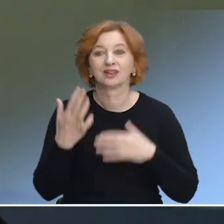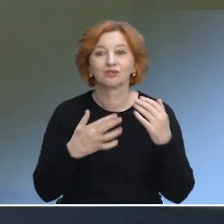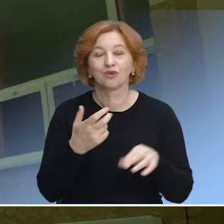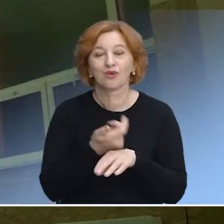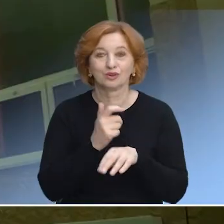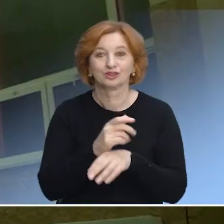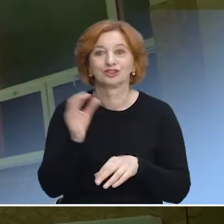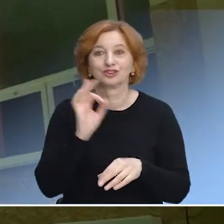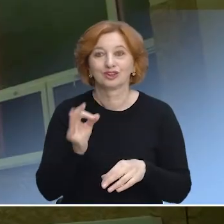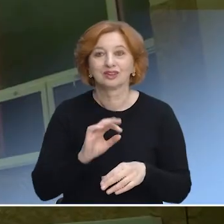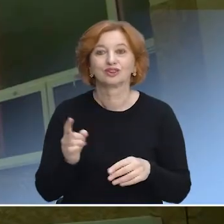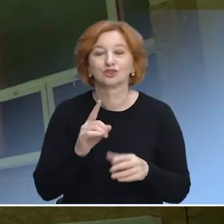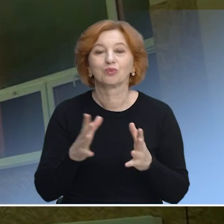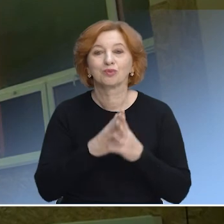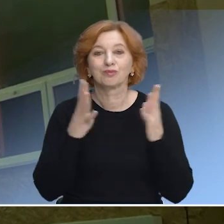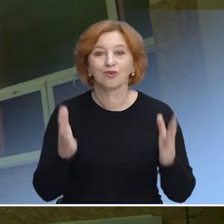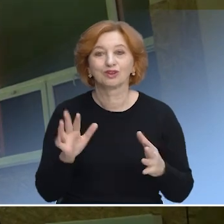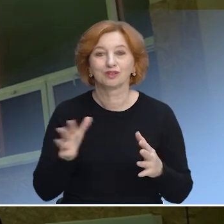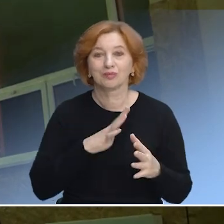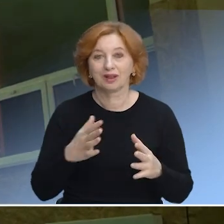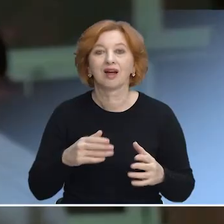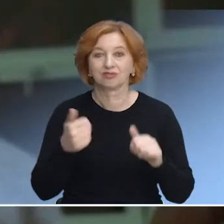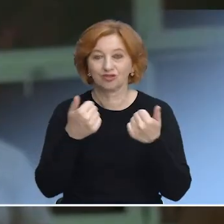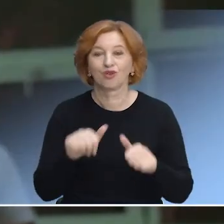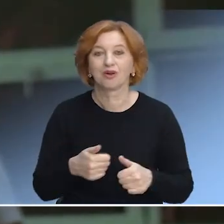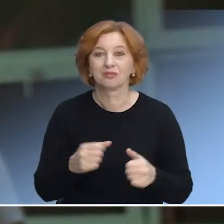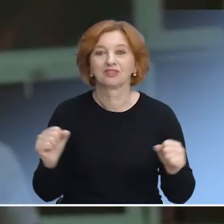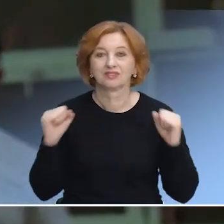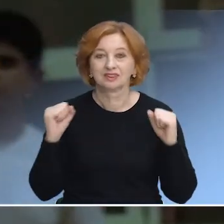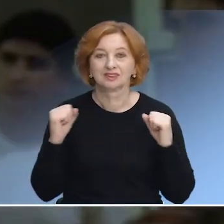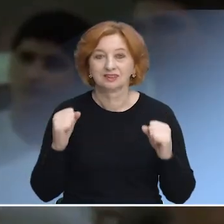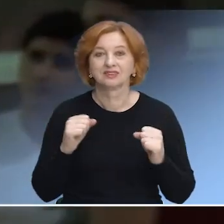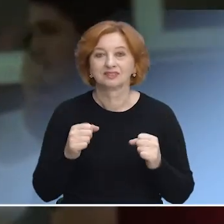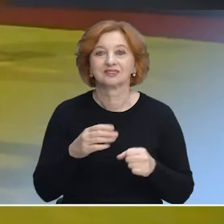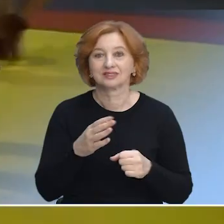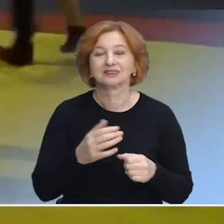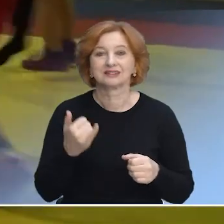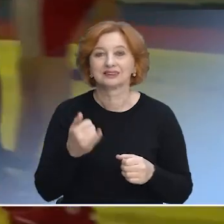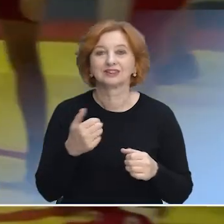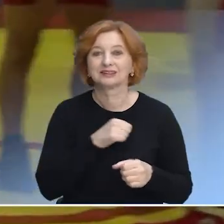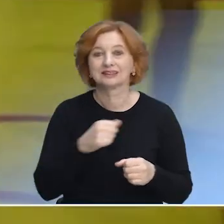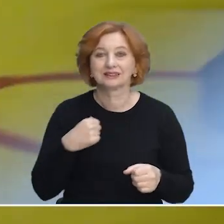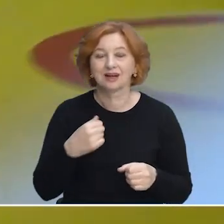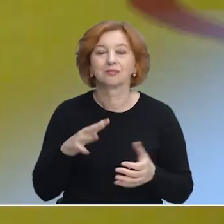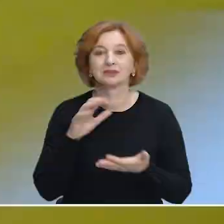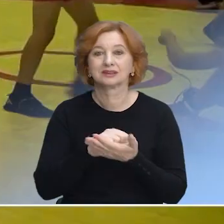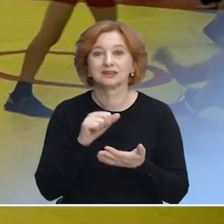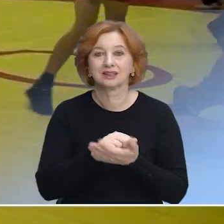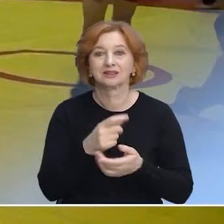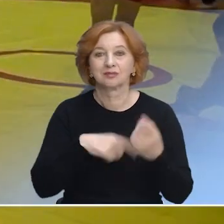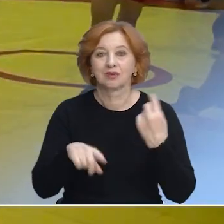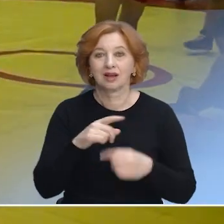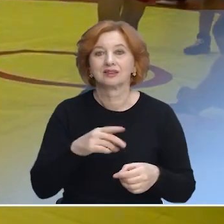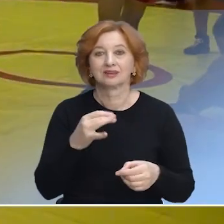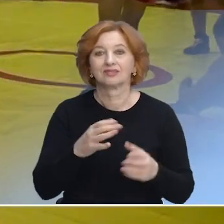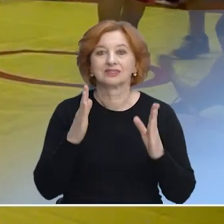качаться, чтобы больше было физической силы. Артему Трегубову 8. Спортом занимается с 6 лет. В секцию